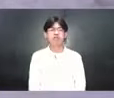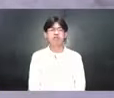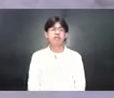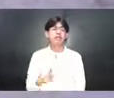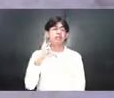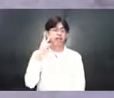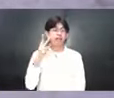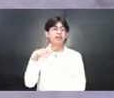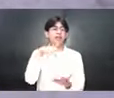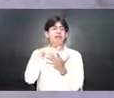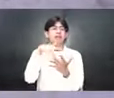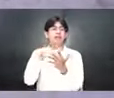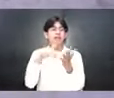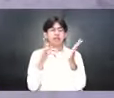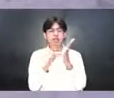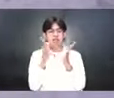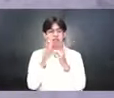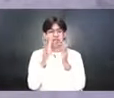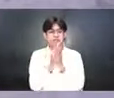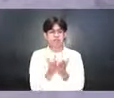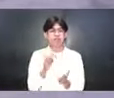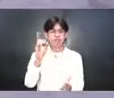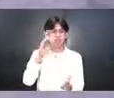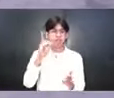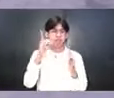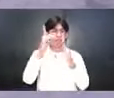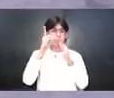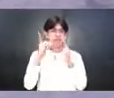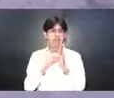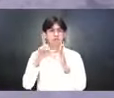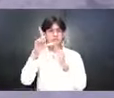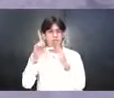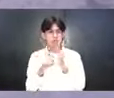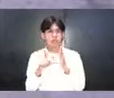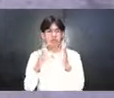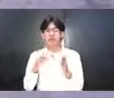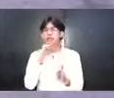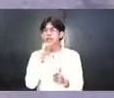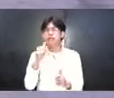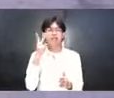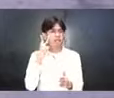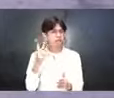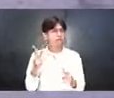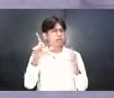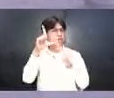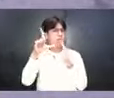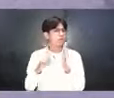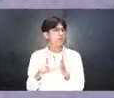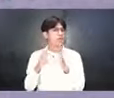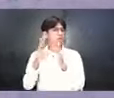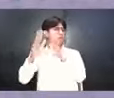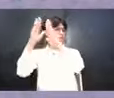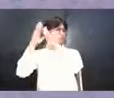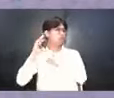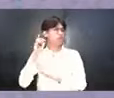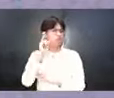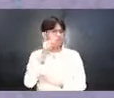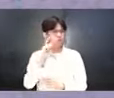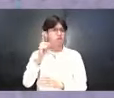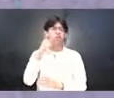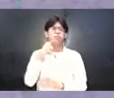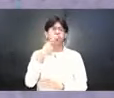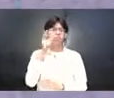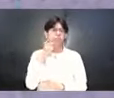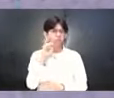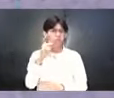itong Deuteronomy, do not look at it like the law from the Lord. Inutusan ako ni Lord. Hindi. Look